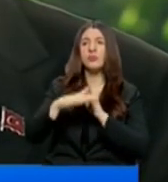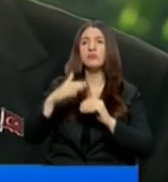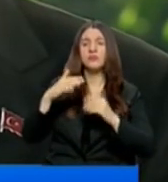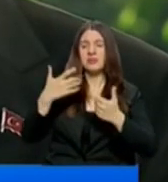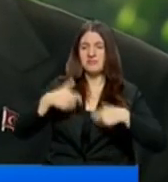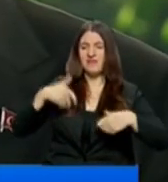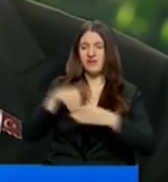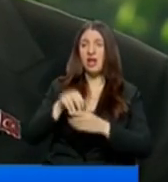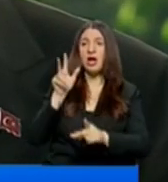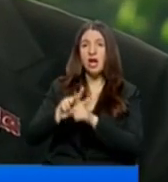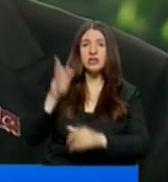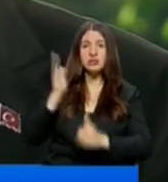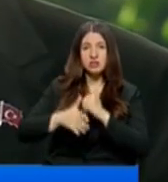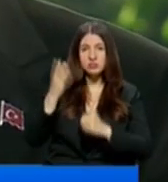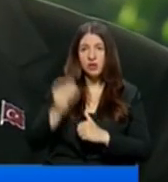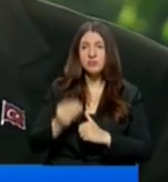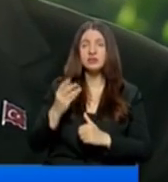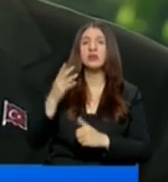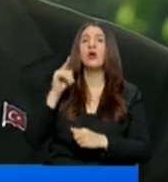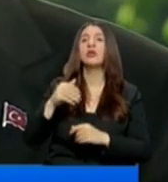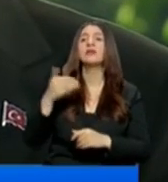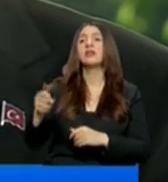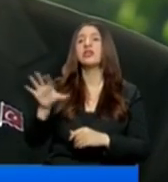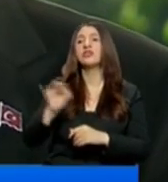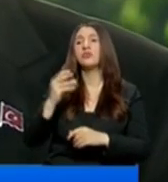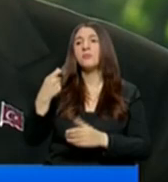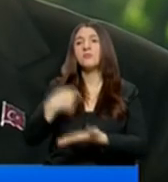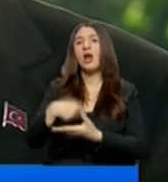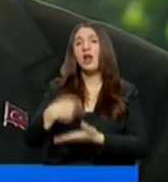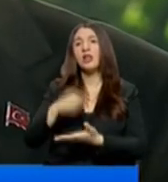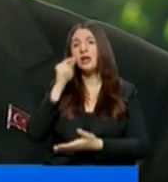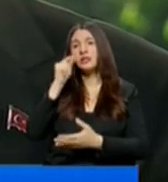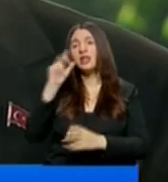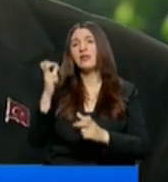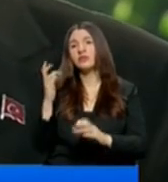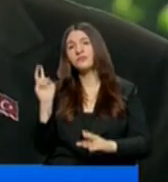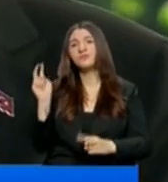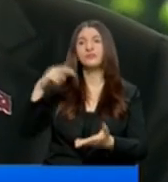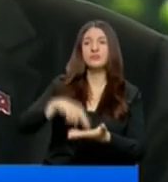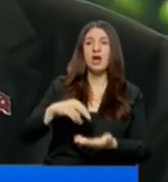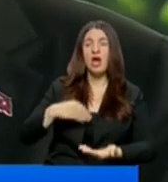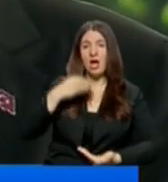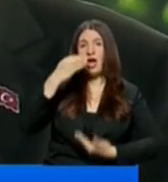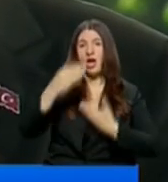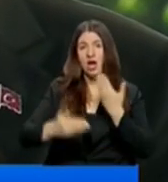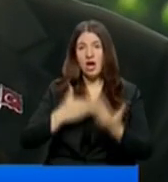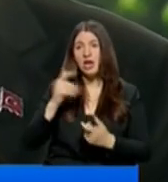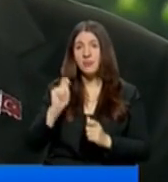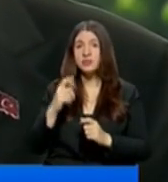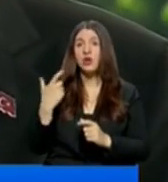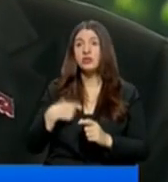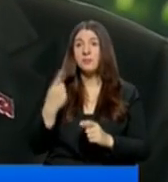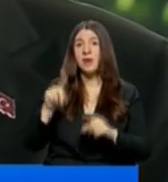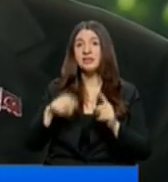milletvekillerinin katılmalarının yasaklanmasını, onların yerine seçilmiş, parayla tutulmuş insanların televizyon kanallarına çıkarılarak özellikle